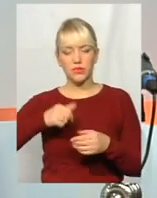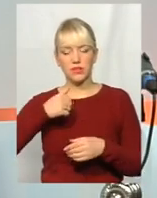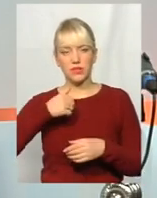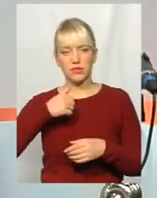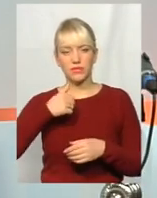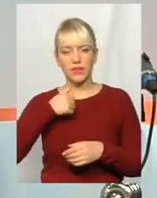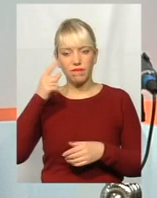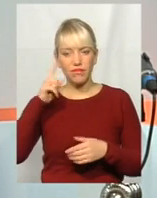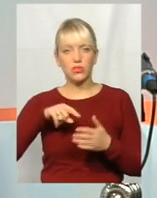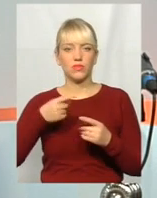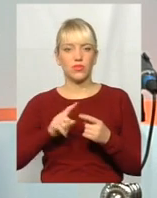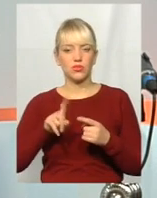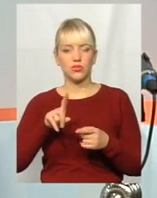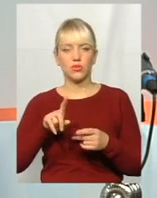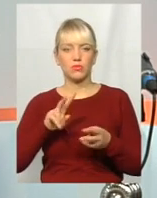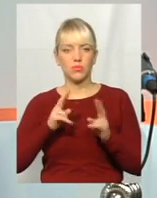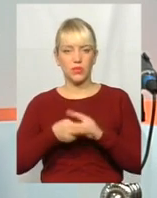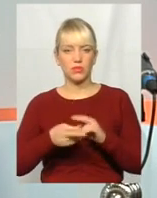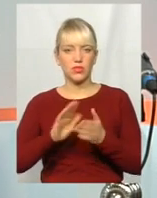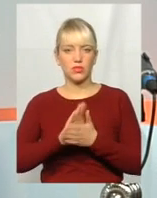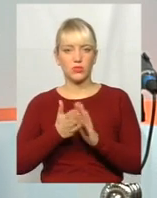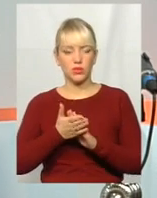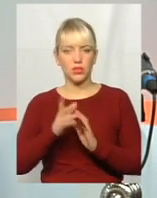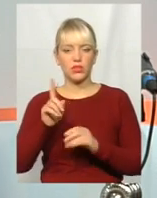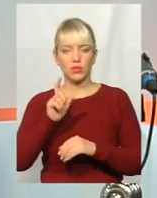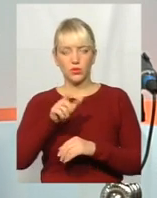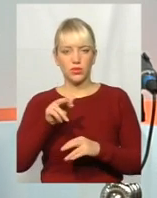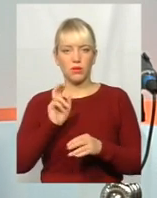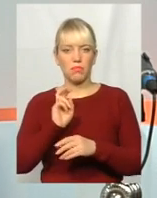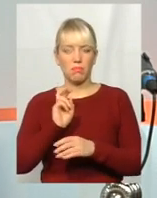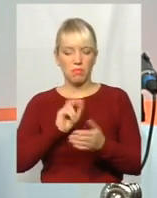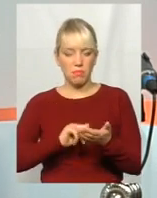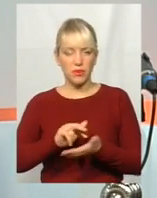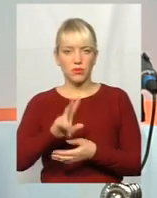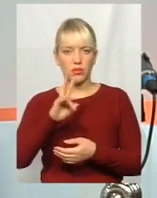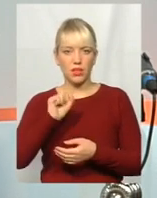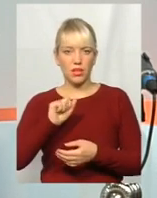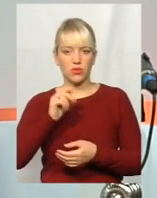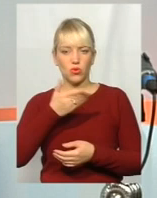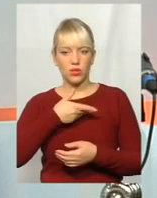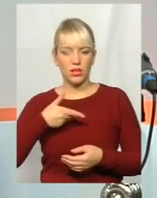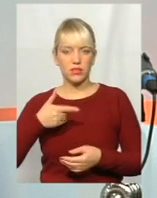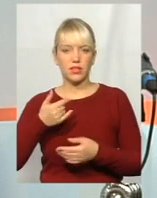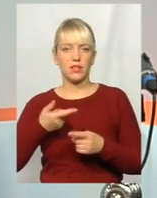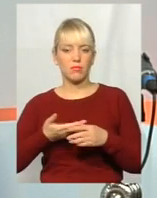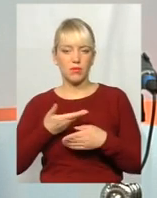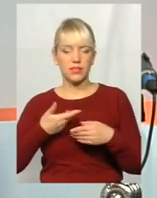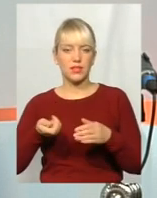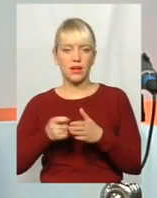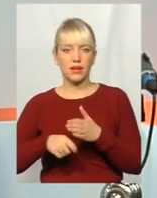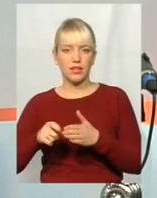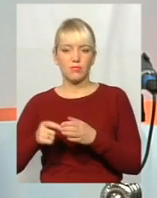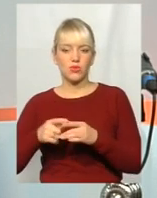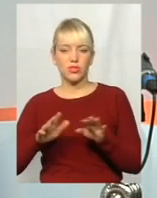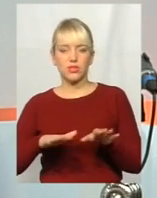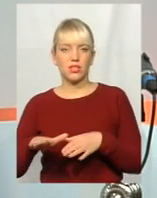що переломиться ситуація, люди підуть на роботу до нас, і відповідно ми закриємо ті ділянки, які зараз